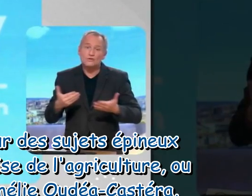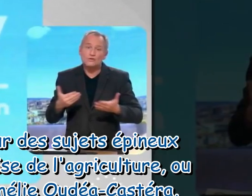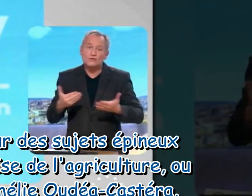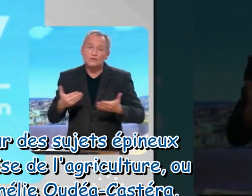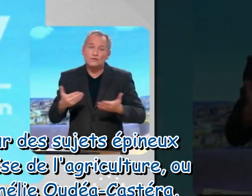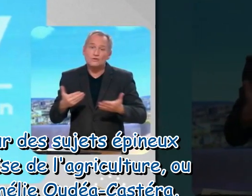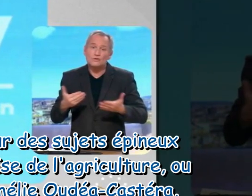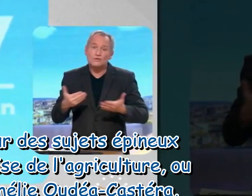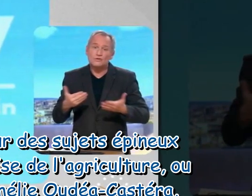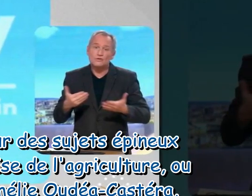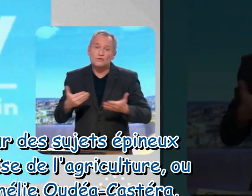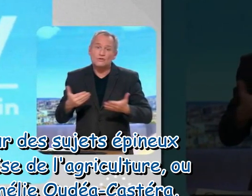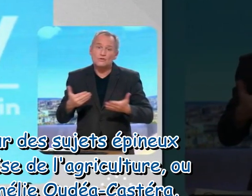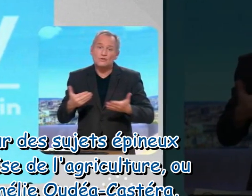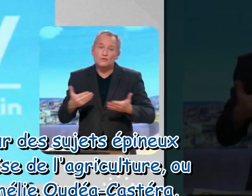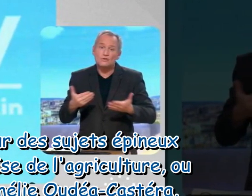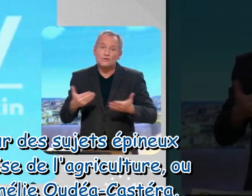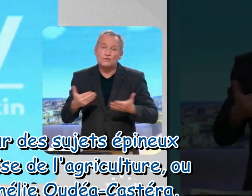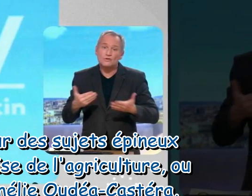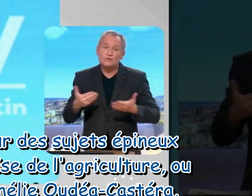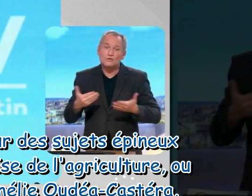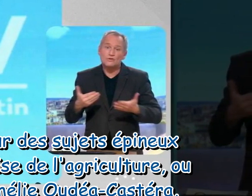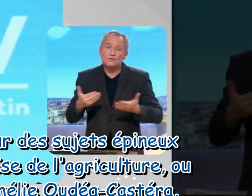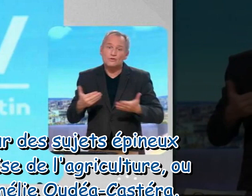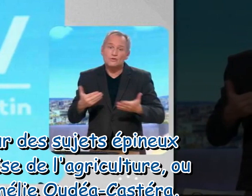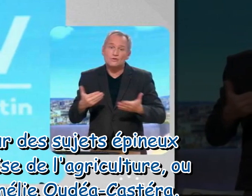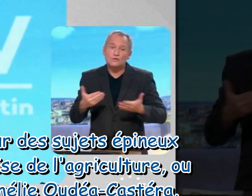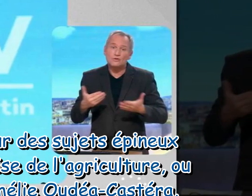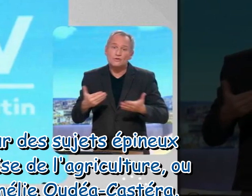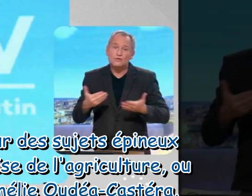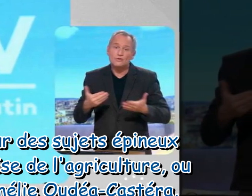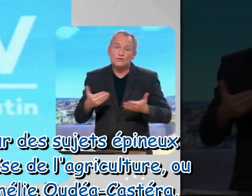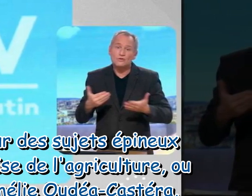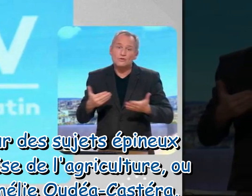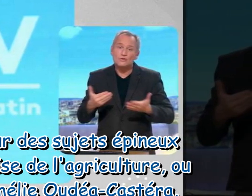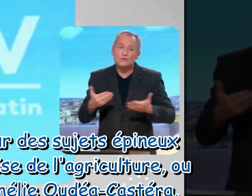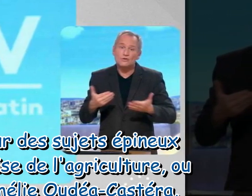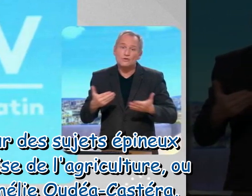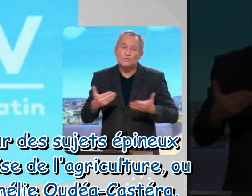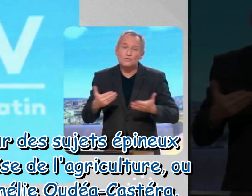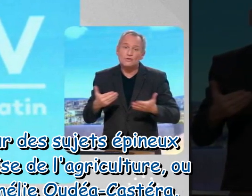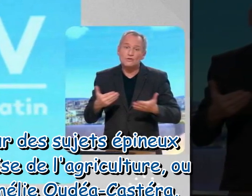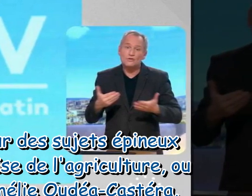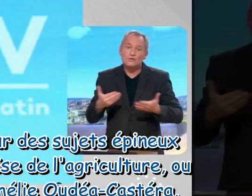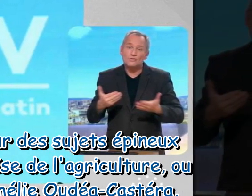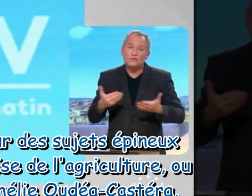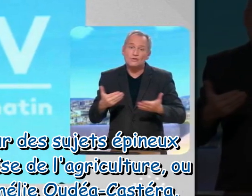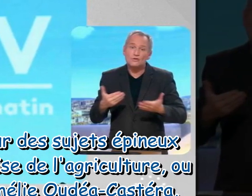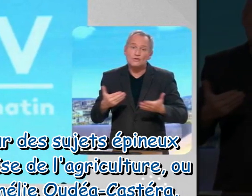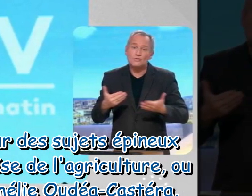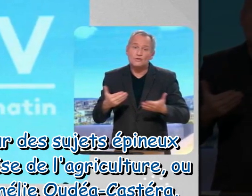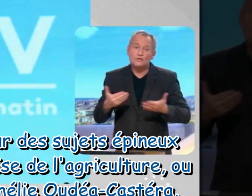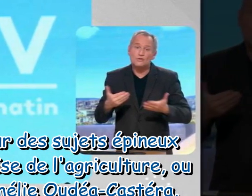Alors qu'elle était interrogée sur des sujets épineux comme les Jeux Olympiques, la crise de l'agriculture, ou encore sur ses rapports avec Amélie